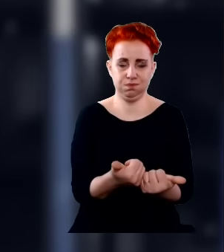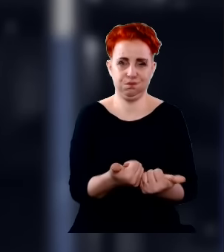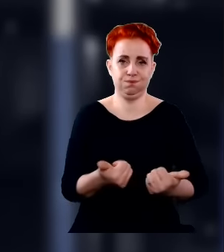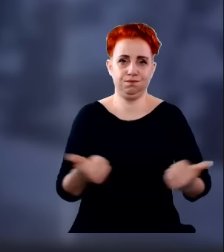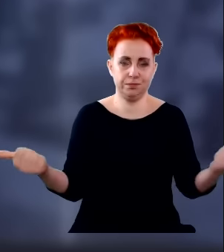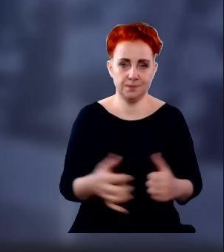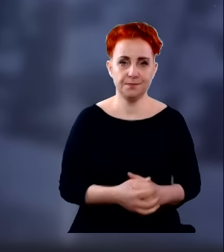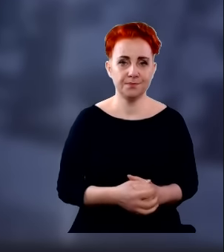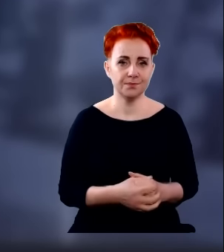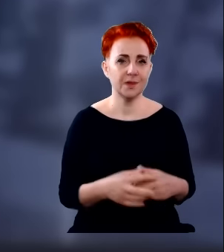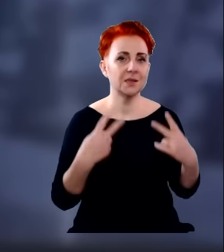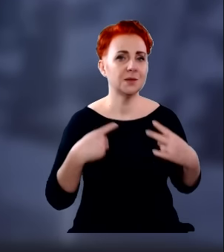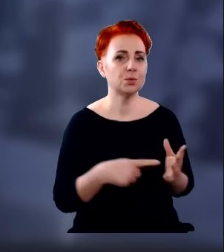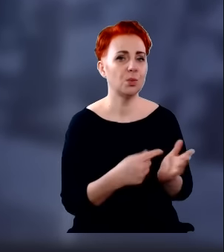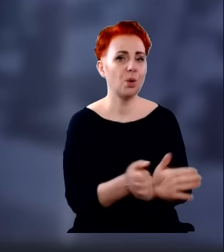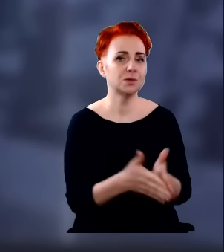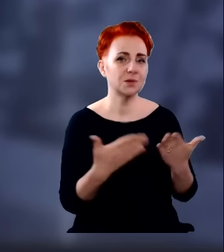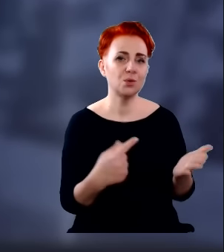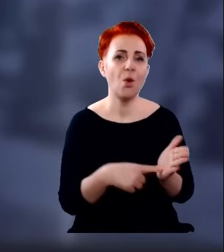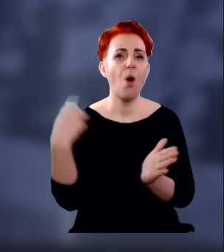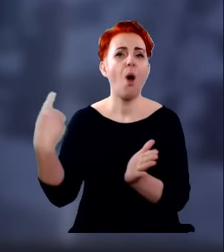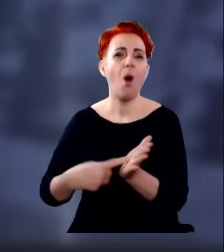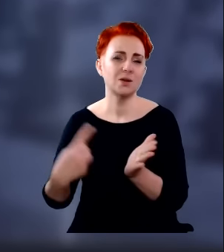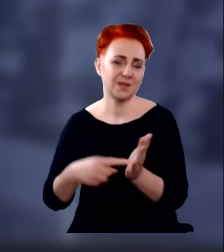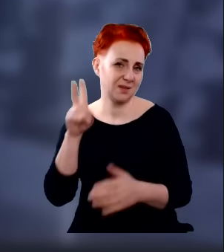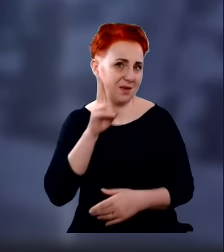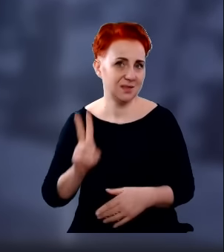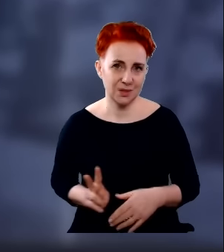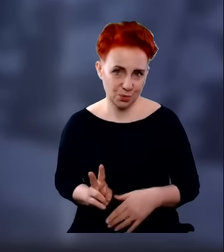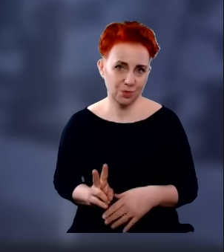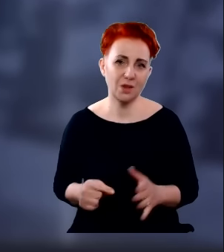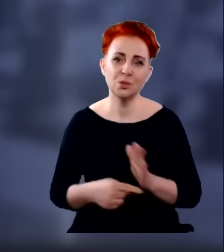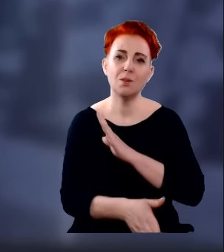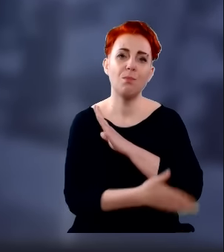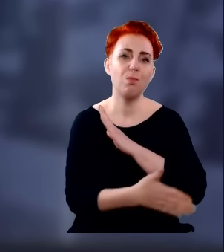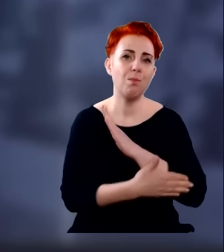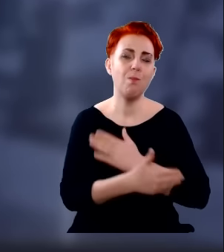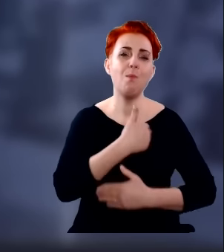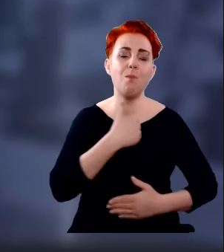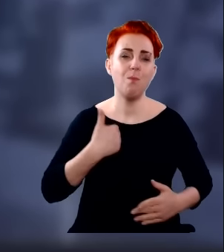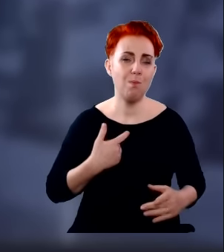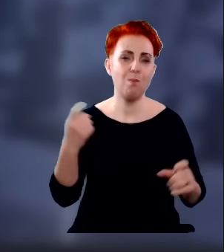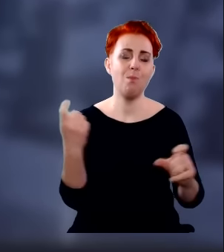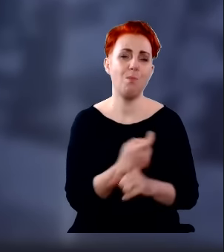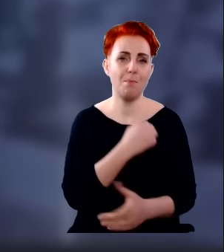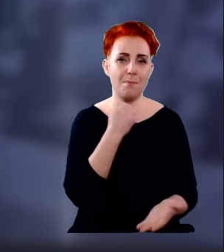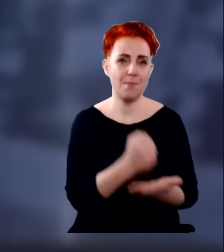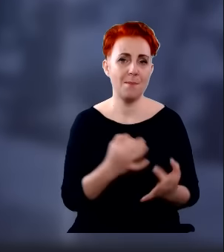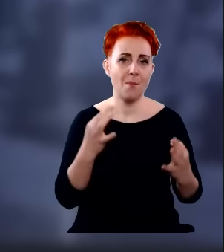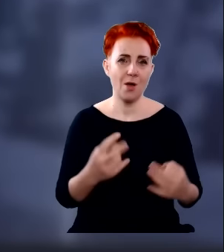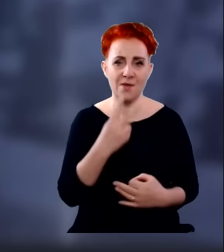nie, Trybunał Konstytucyjny jest właściwie ostatnią taką instytucją, która tworzy podstawy polskiego państwa prawa, bo w tej chwili już widzimy po